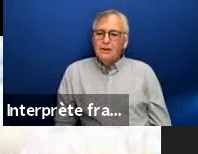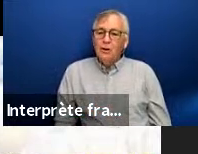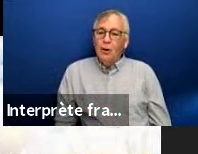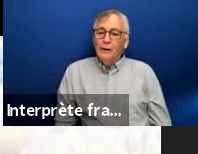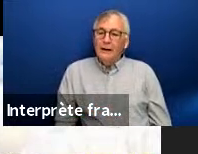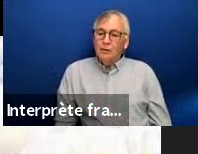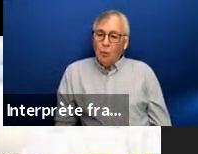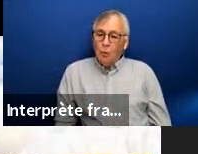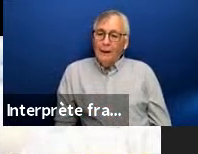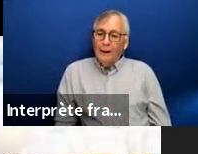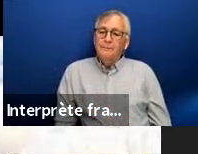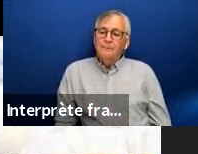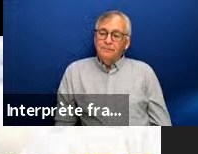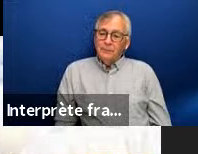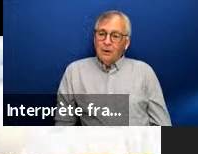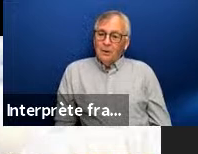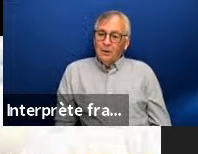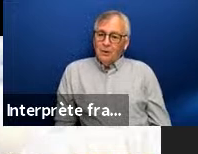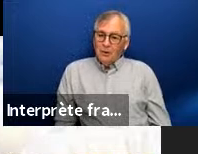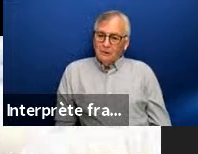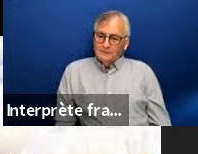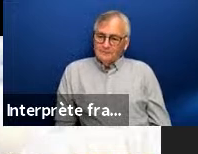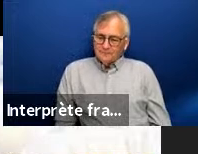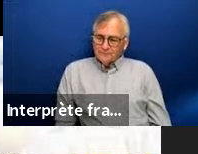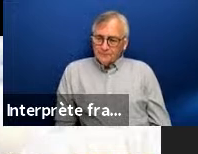vont chercher un endroit,